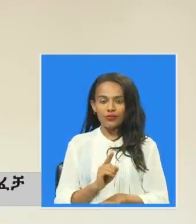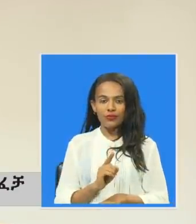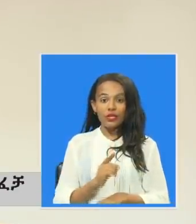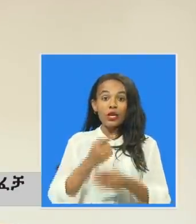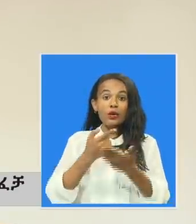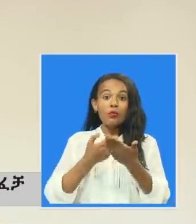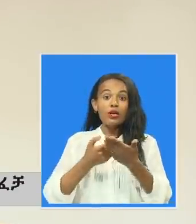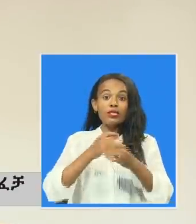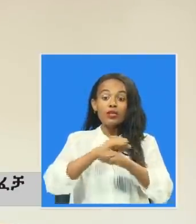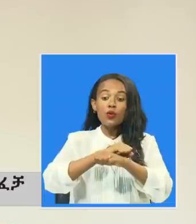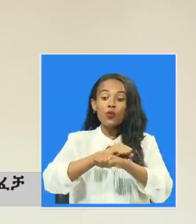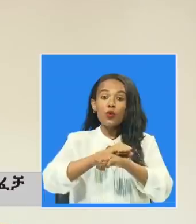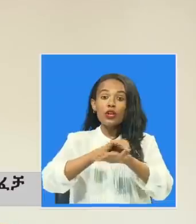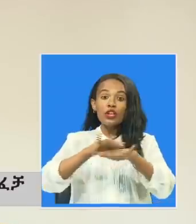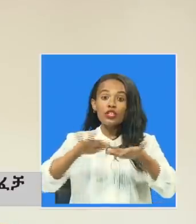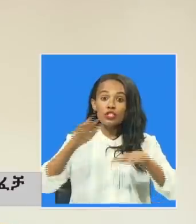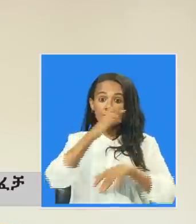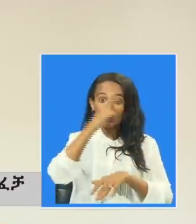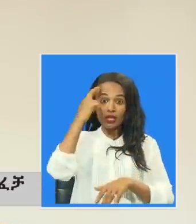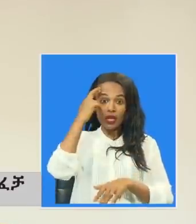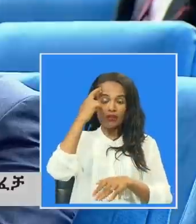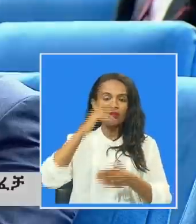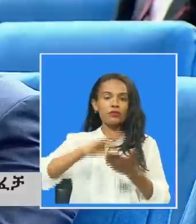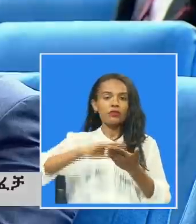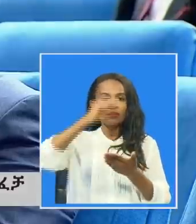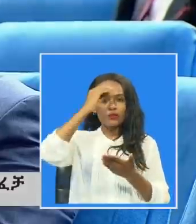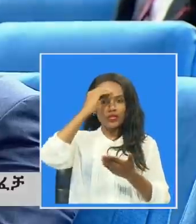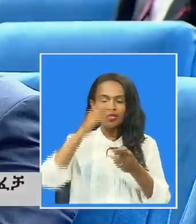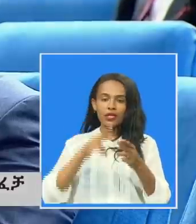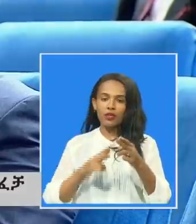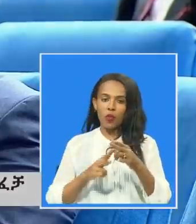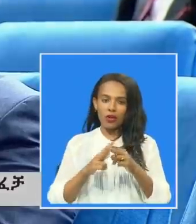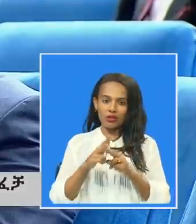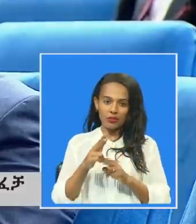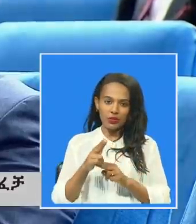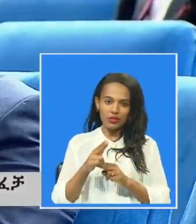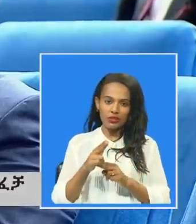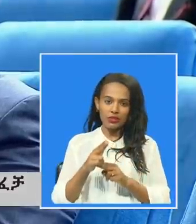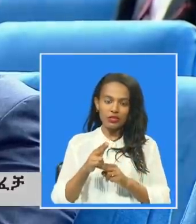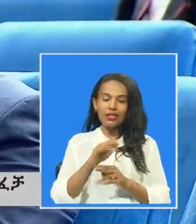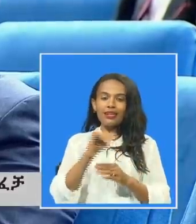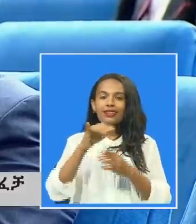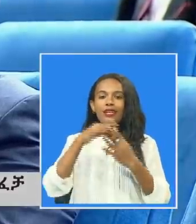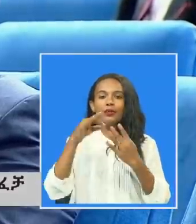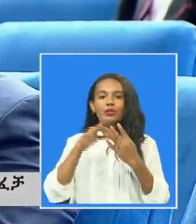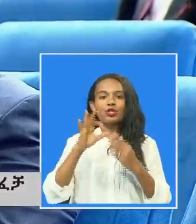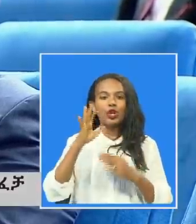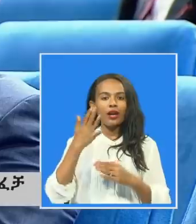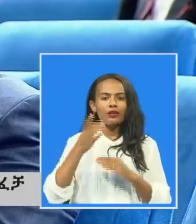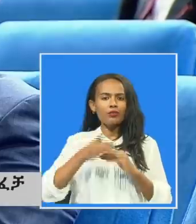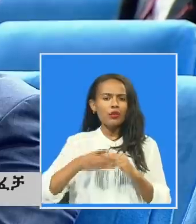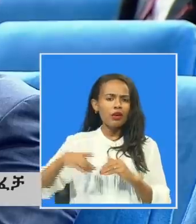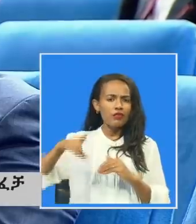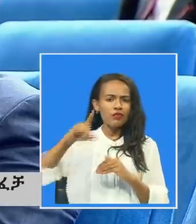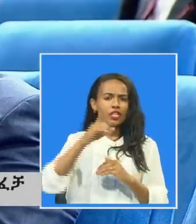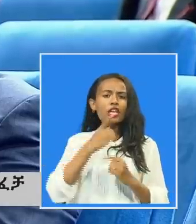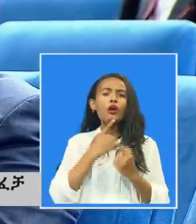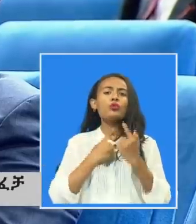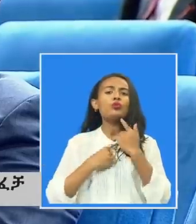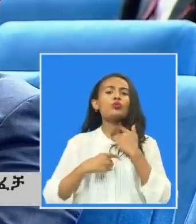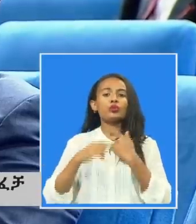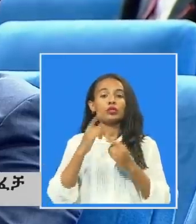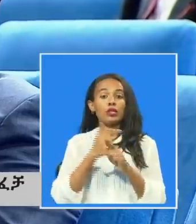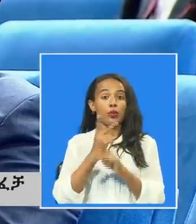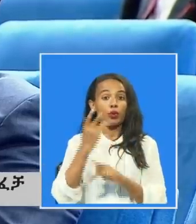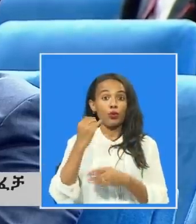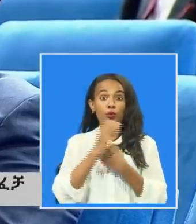በዚህ ወረርሽኝ ምክንያት ትምህርት የተቋረጠበት እንደ ምርጫ ያሉ በከፍተኛ ጉጉት ሲጠበቁ